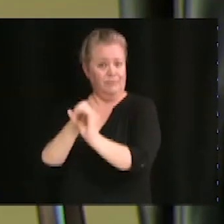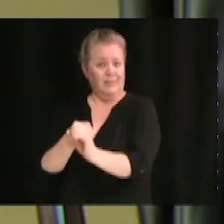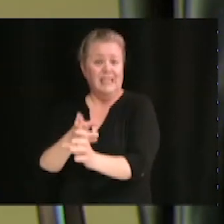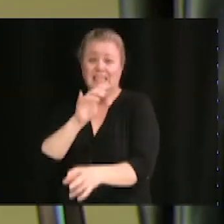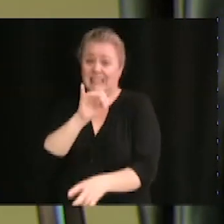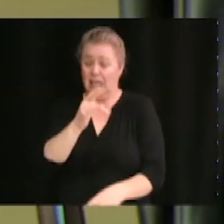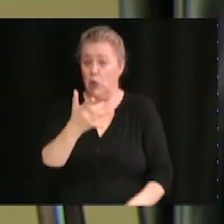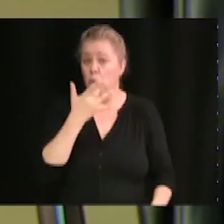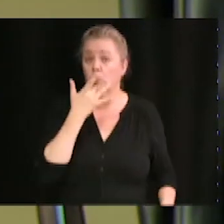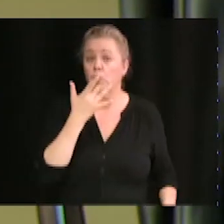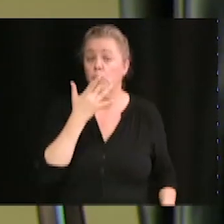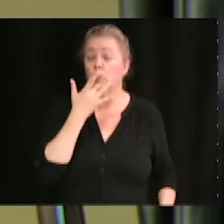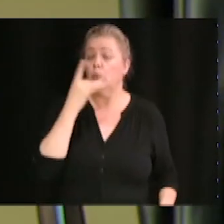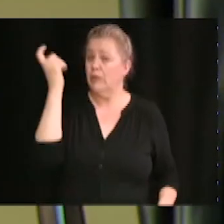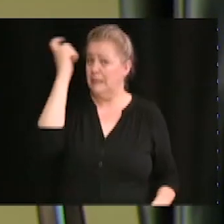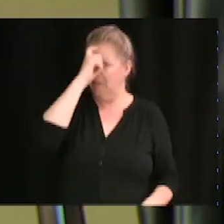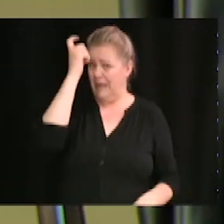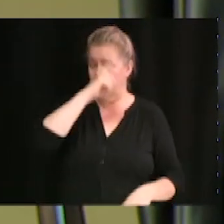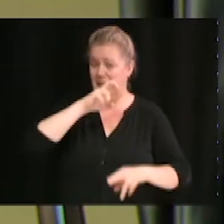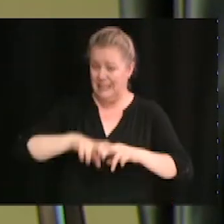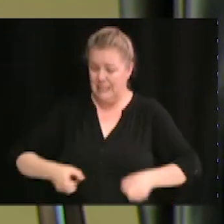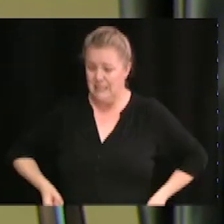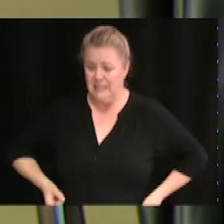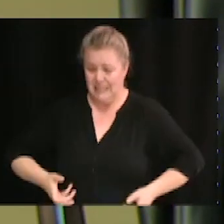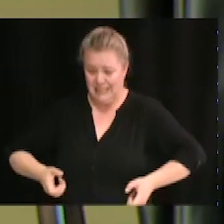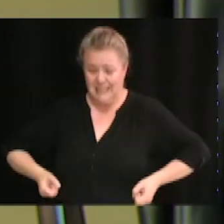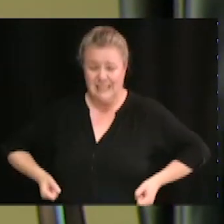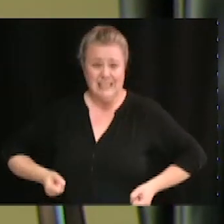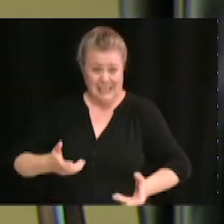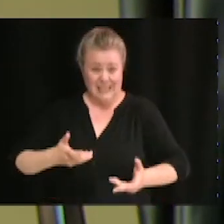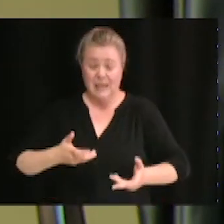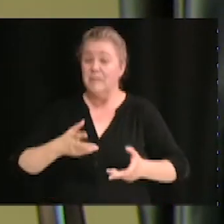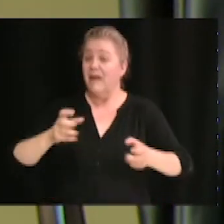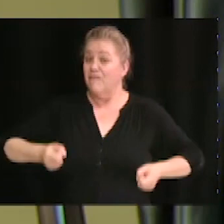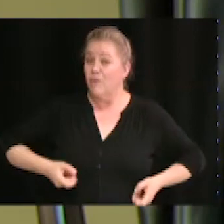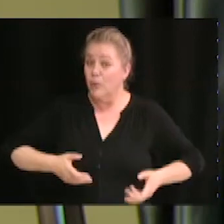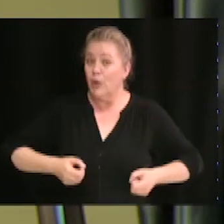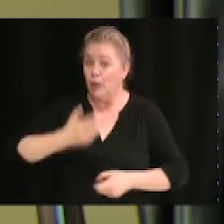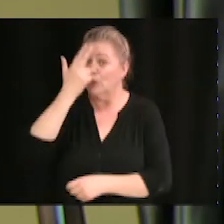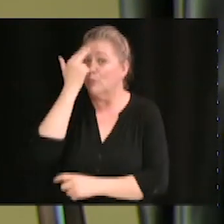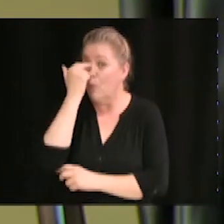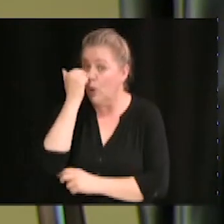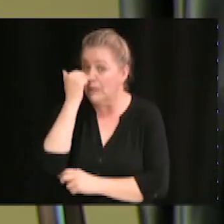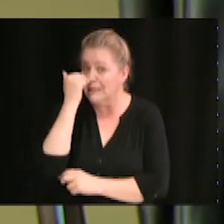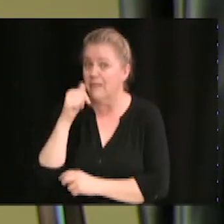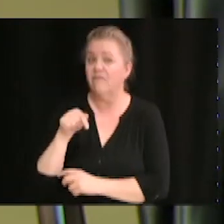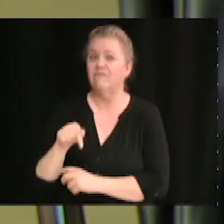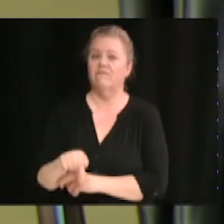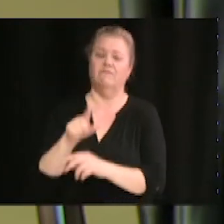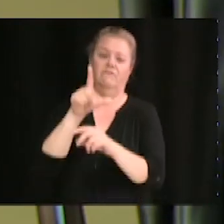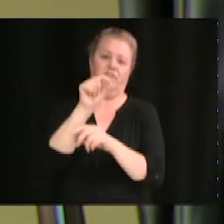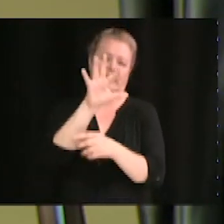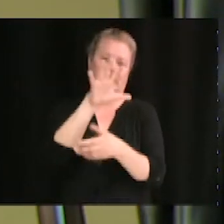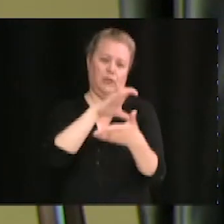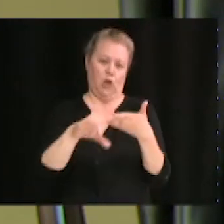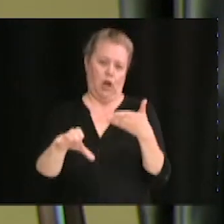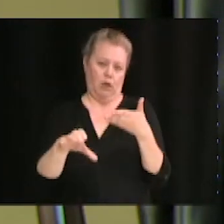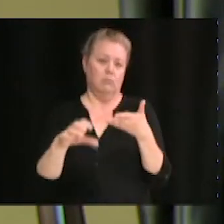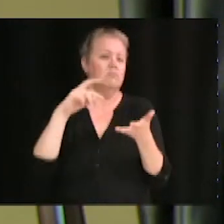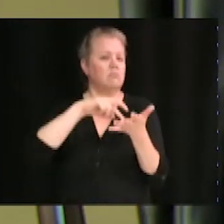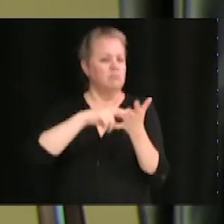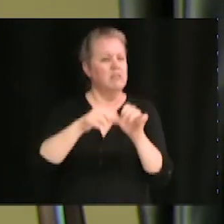réservoir Beaudet en fauteuil roulant sportif est de 25 dollars. Donc, c'est vraiment une activité qui tourne autour de Denis et